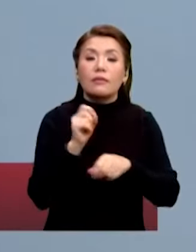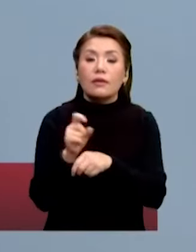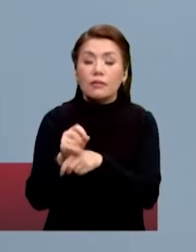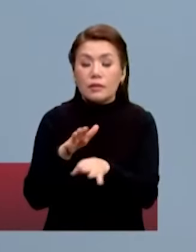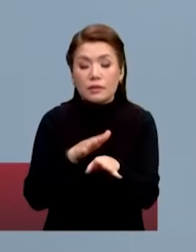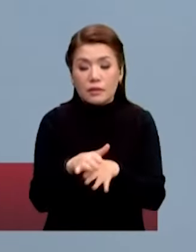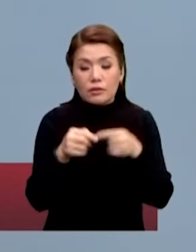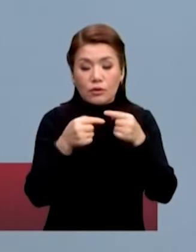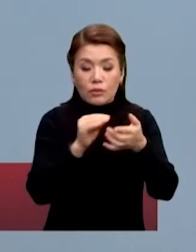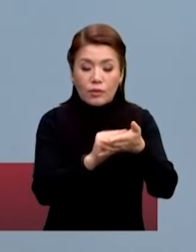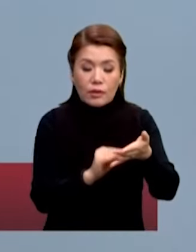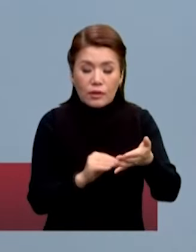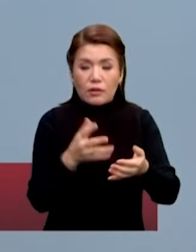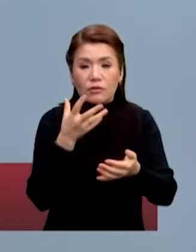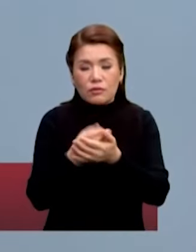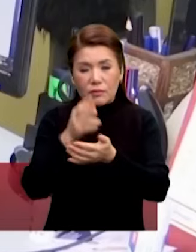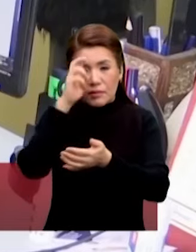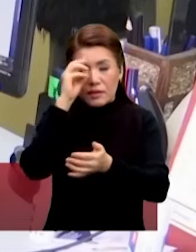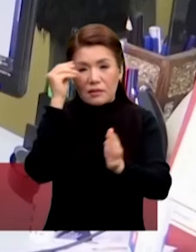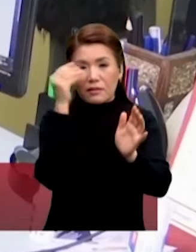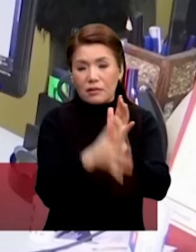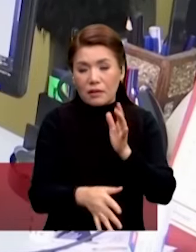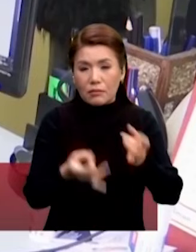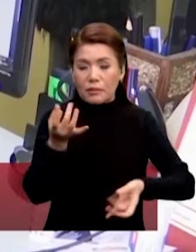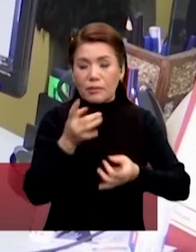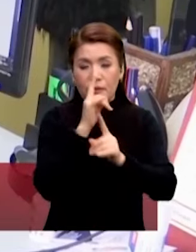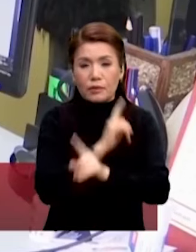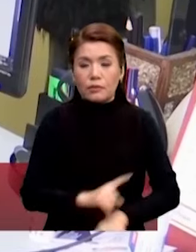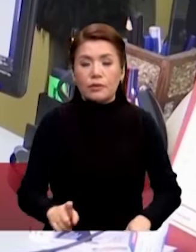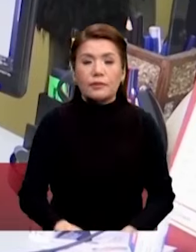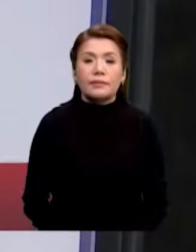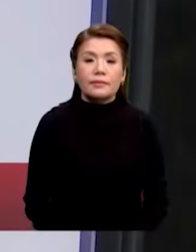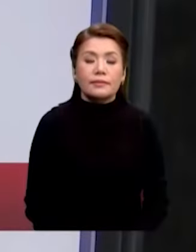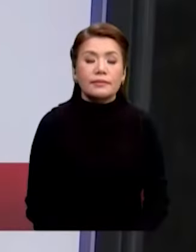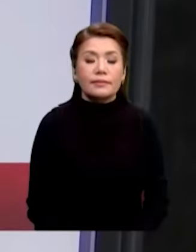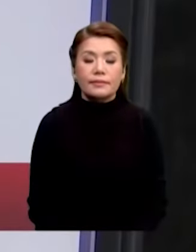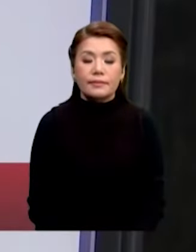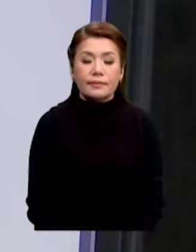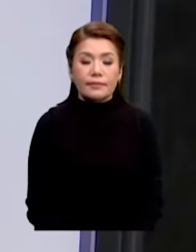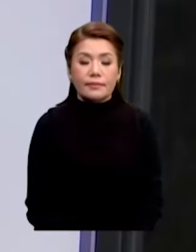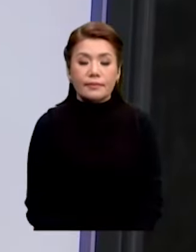көрсету, сонда халық қазынасын талан-таражға салу қиындайды дейді ол. Серік Селеубайұлы, Асқар Әйткенов, Атамекен Бизнес.